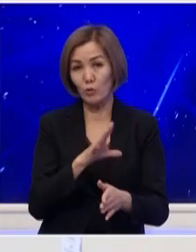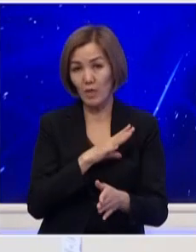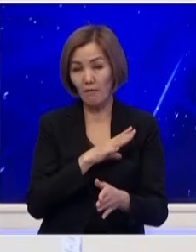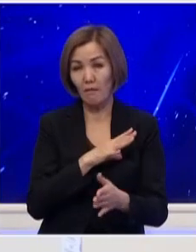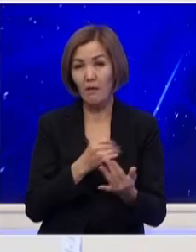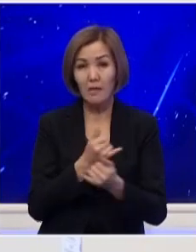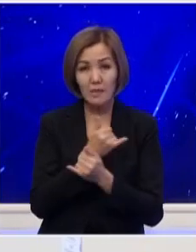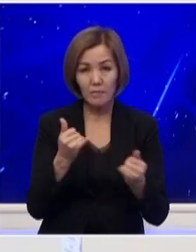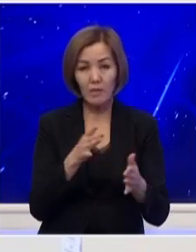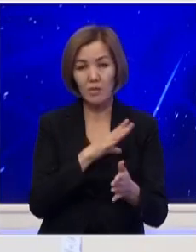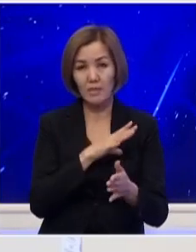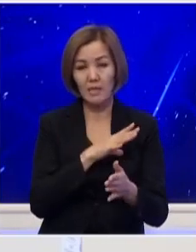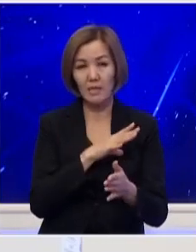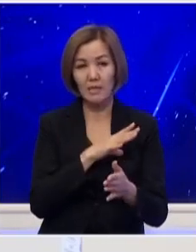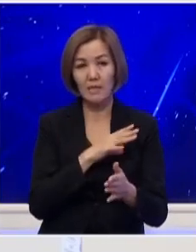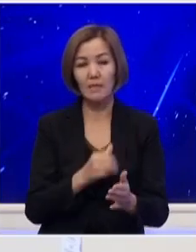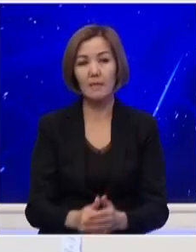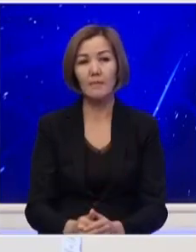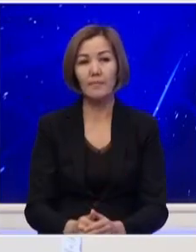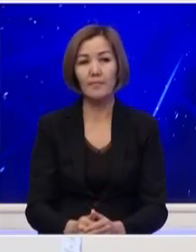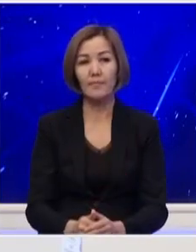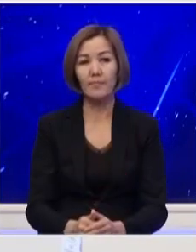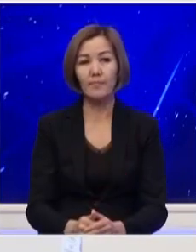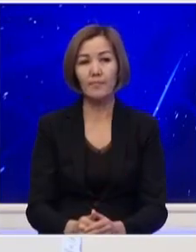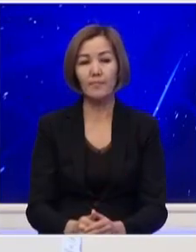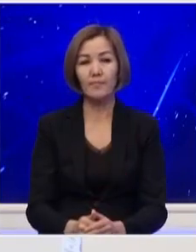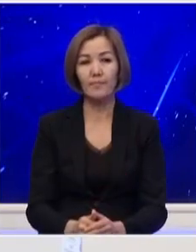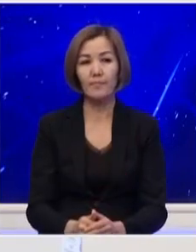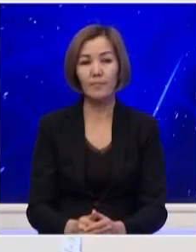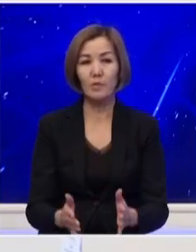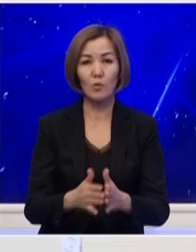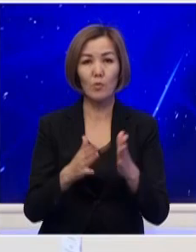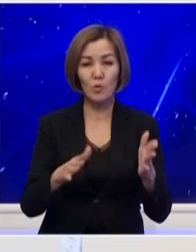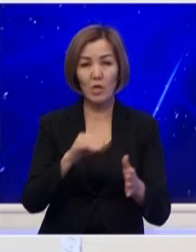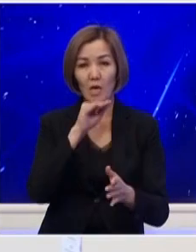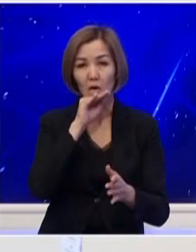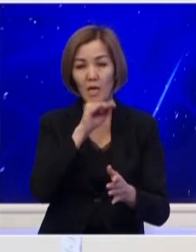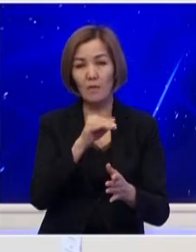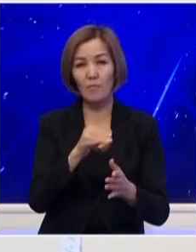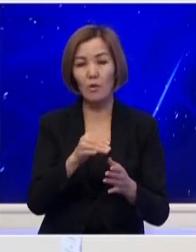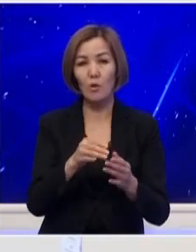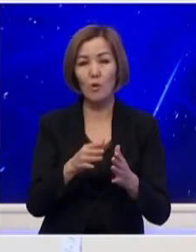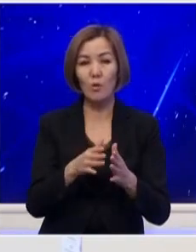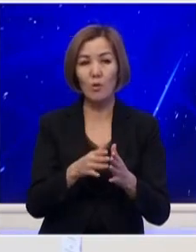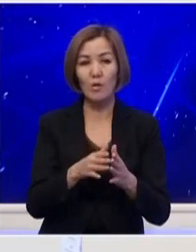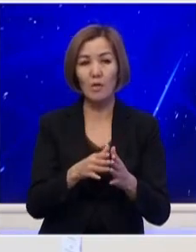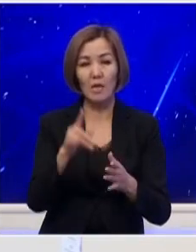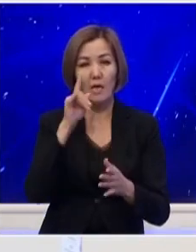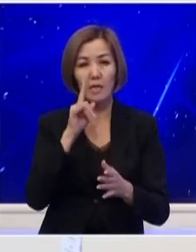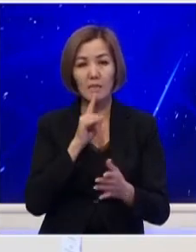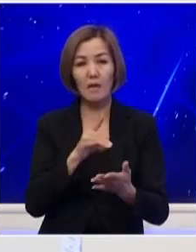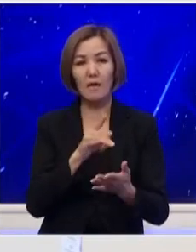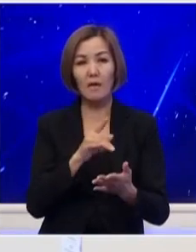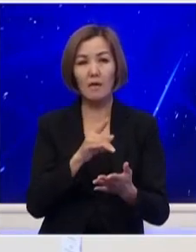даму бағыттарын анықтап, тезге салған үлкен ғалым, жалпы қазақ философиясы